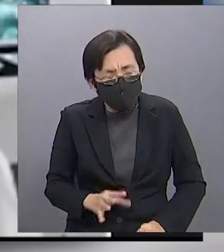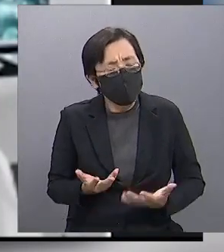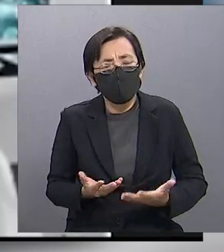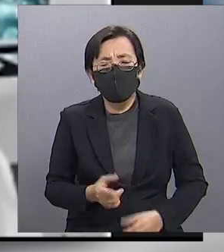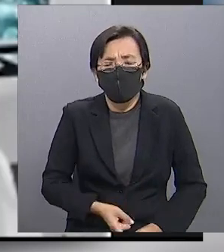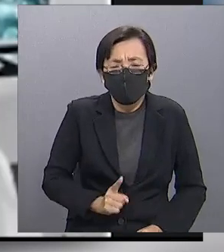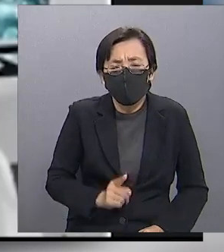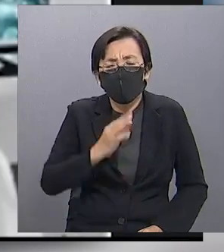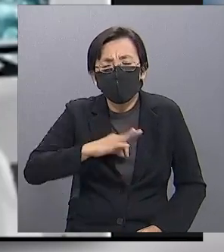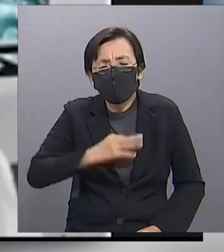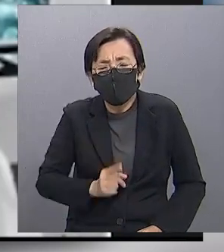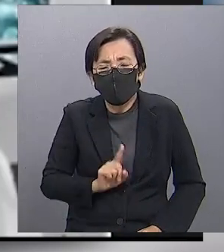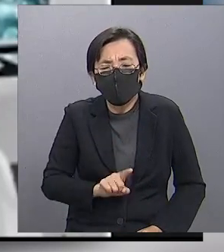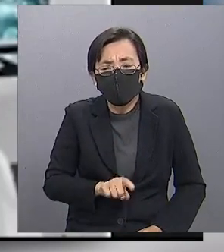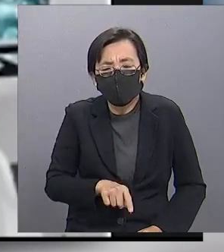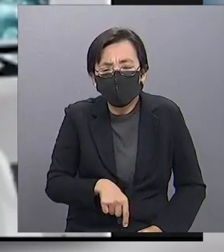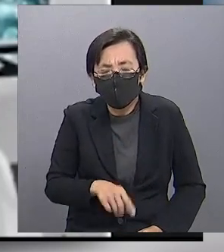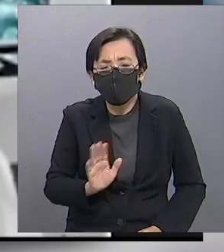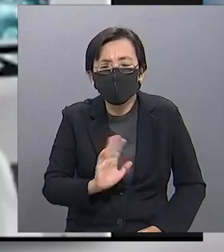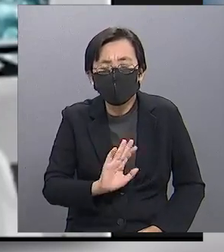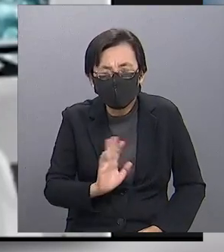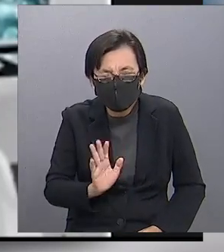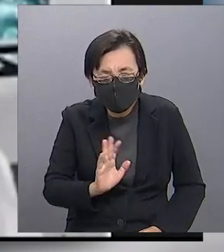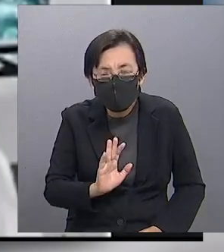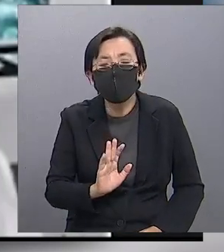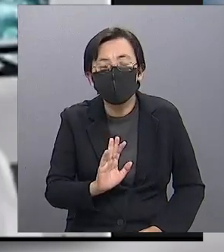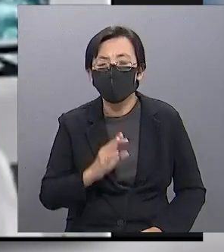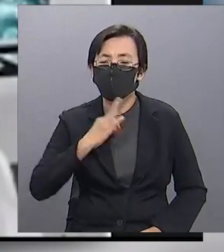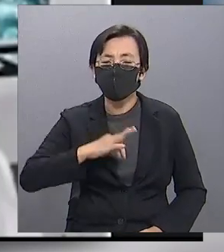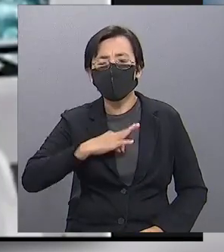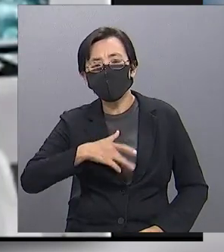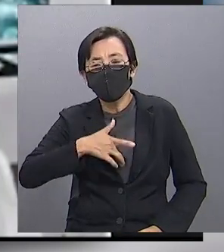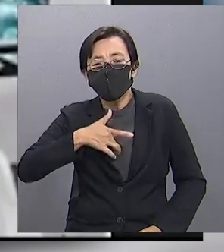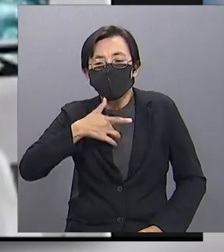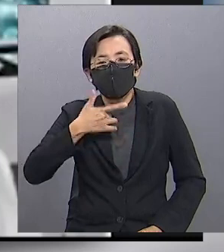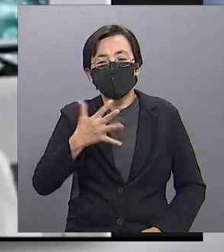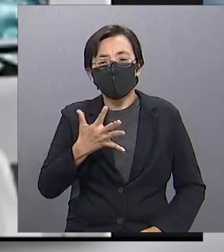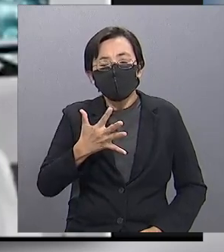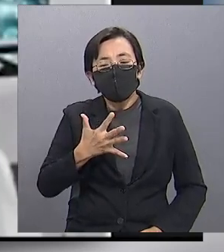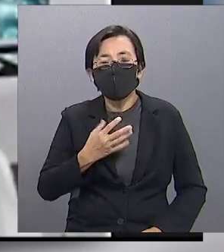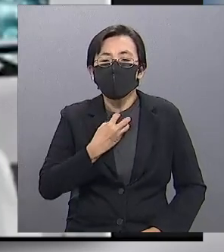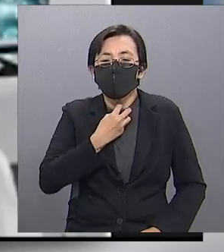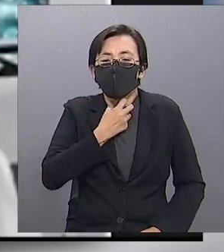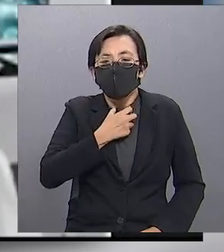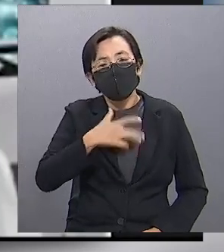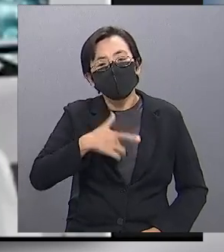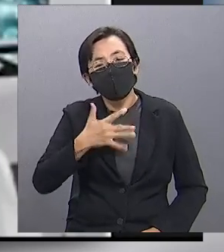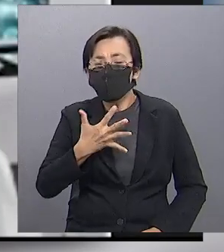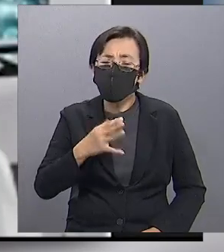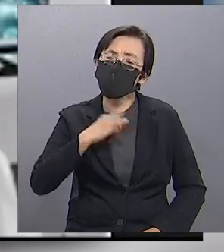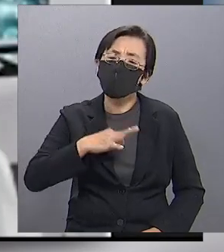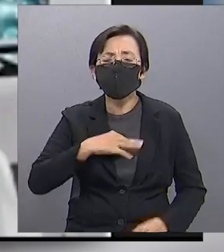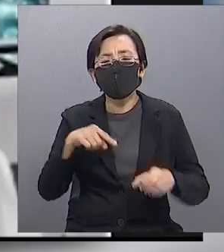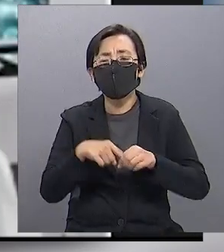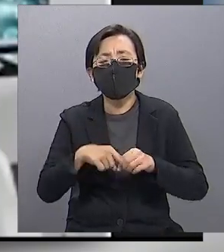พมันเป็นเรื่องหย่อนสมรรถภาพทางเพศแต่ไม่ได้ทำให้อารมณ์ร่วมคือไม่มีความรู้สึกร่วมนั้นคนใช้เนี่ยจะไม่รู้สึกตัวเพราะนั้นอาการ